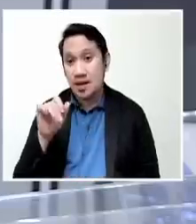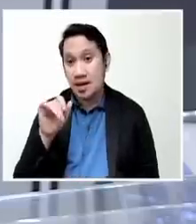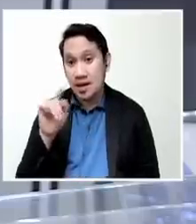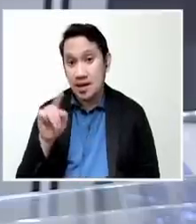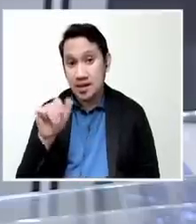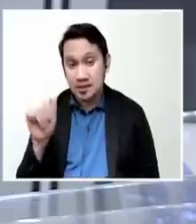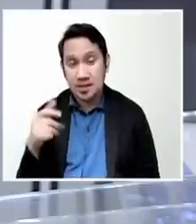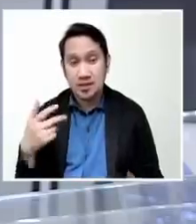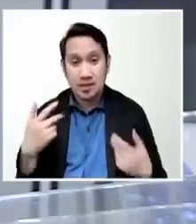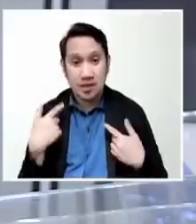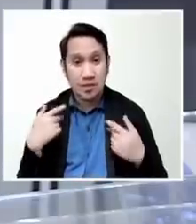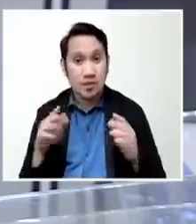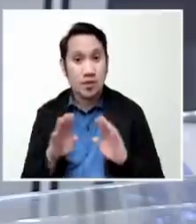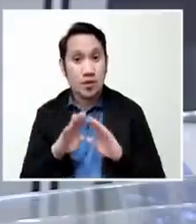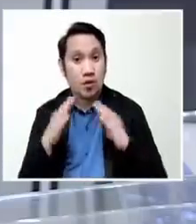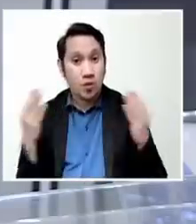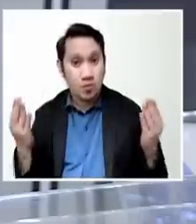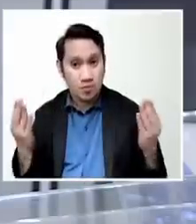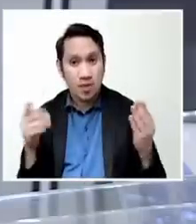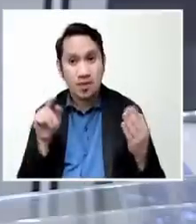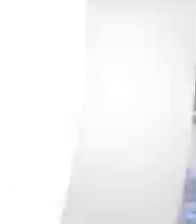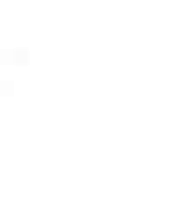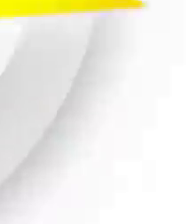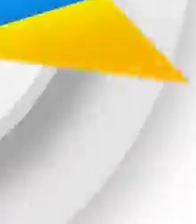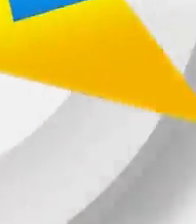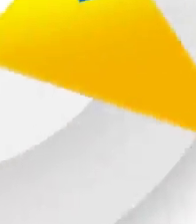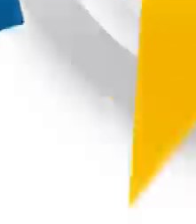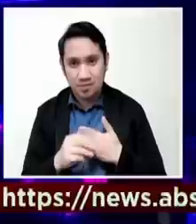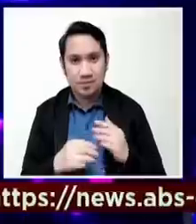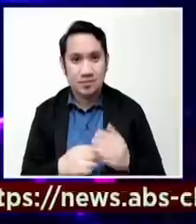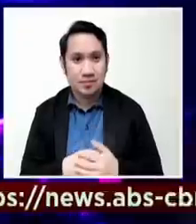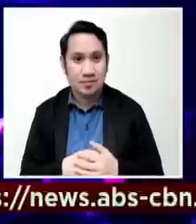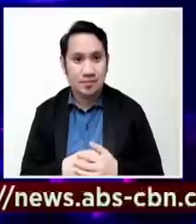ng show para kay Alanis.